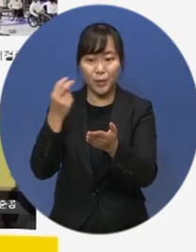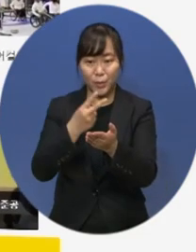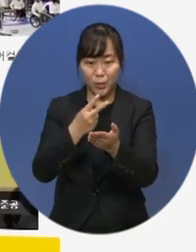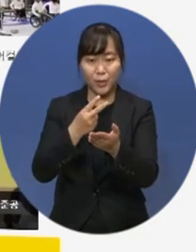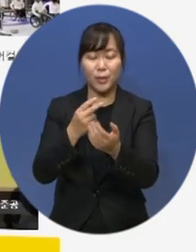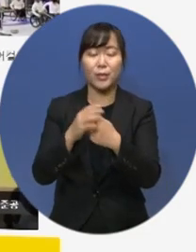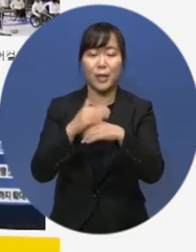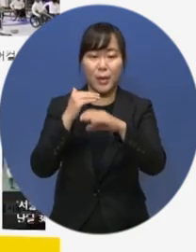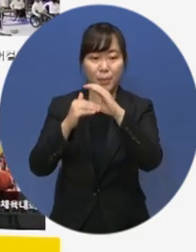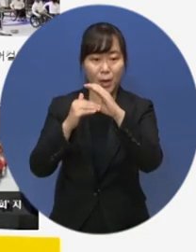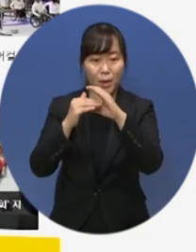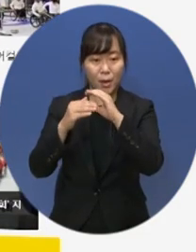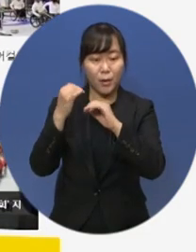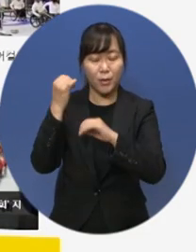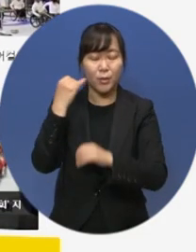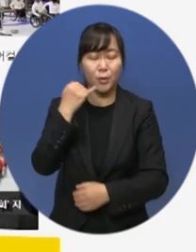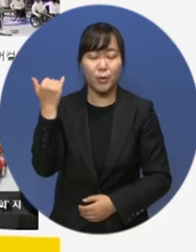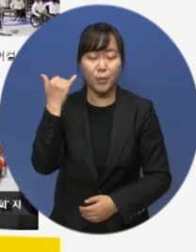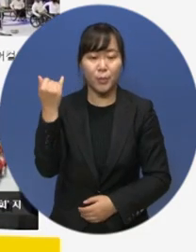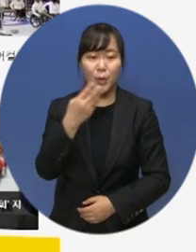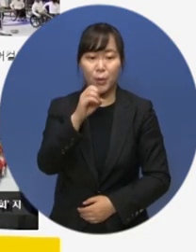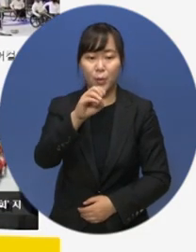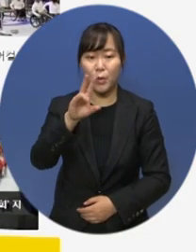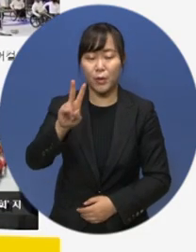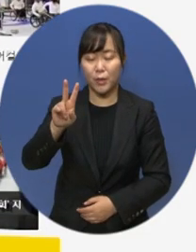홈페이지 또는 전자우편,